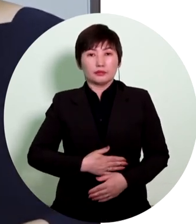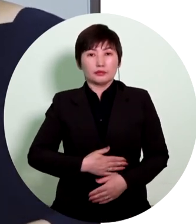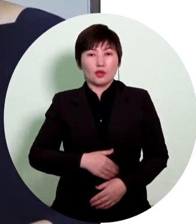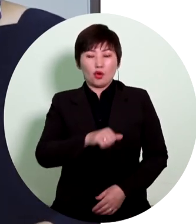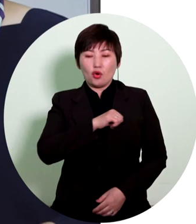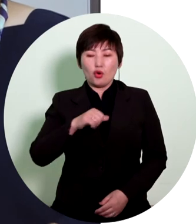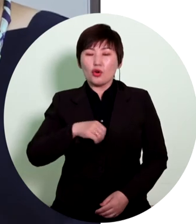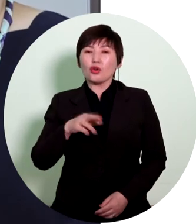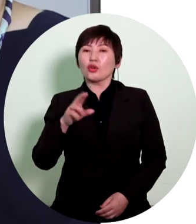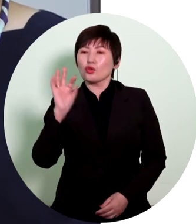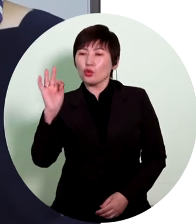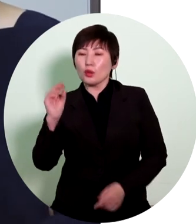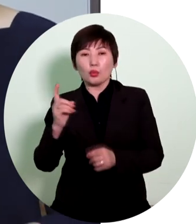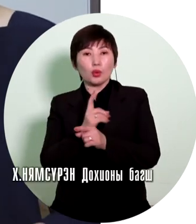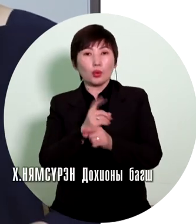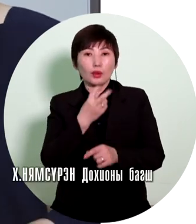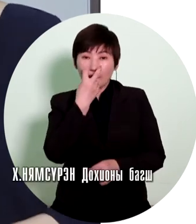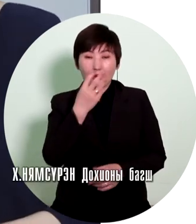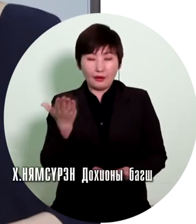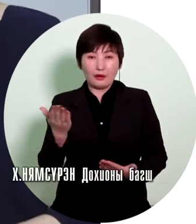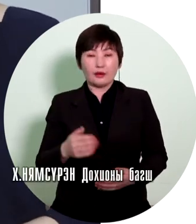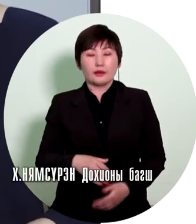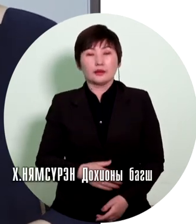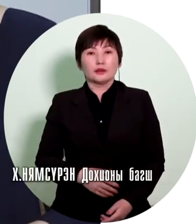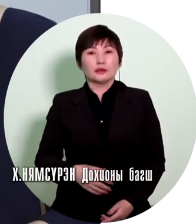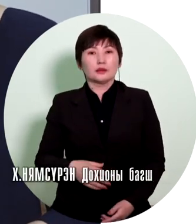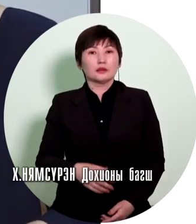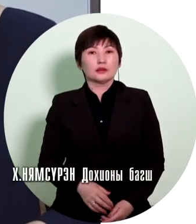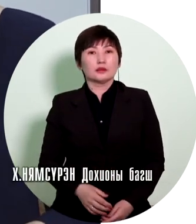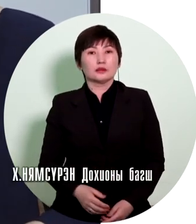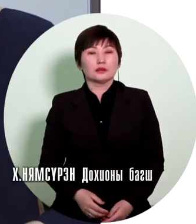өөрийнхөө эхлээд яаж амсгалж байгааг яг нь бүгдээрээ анзаараад үзье.